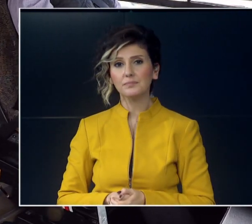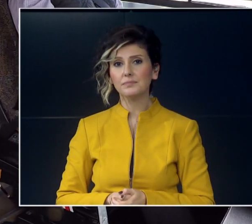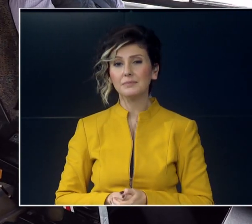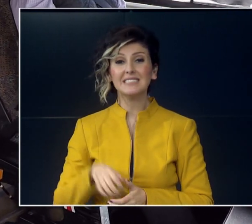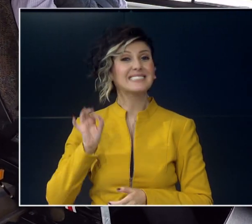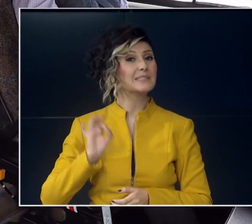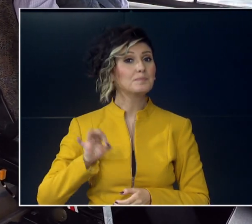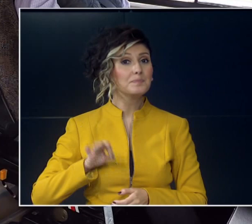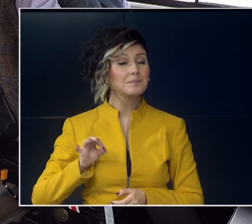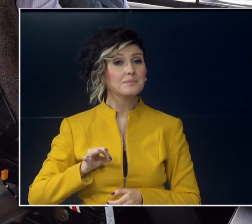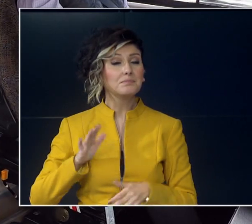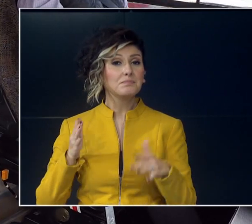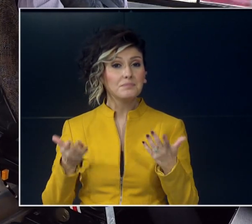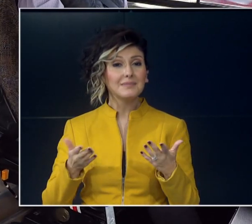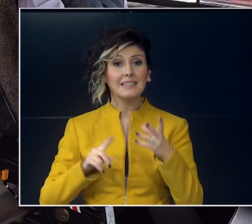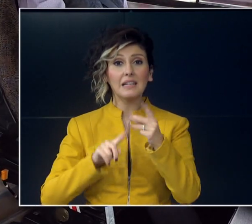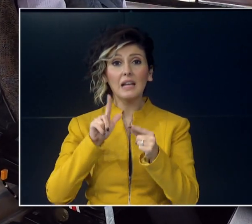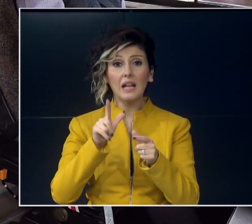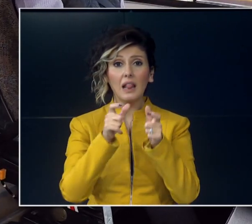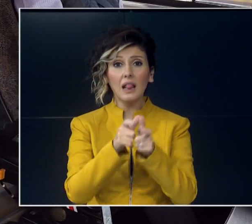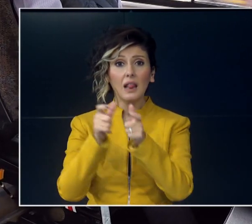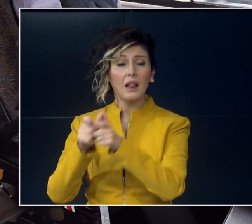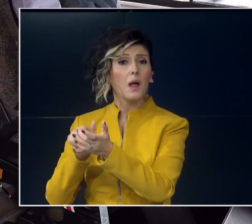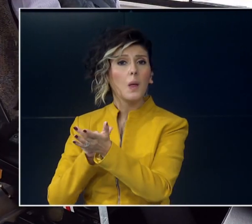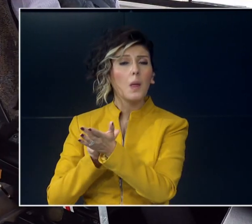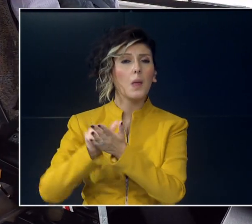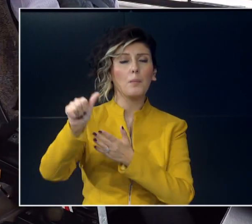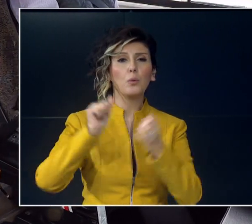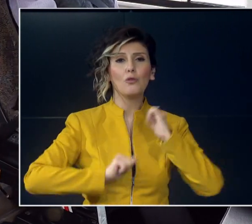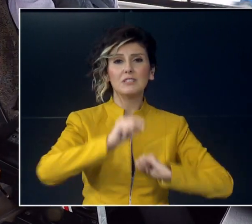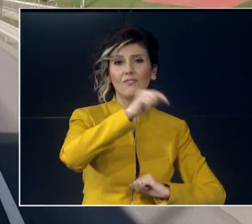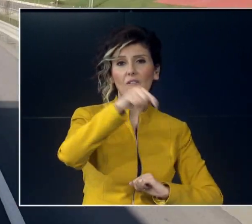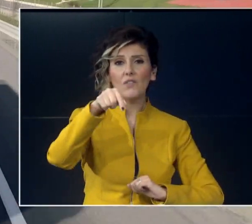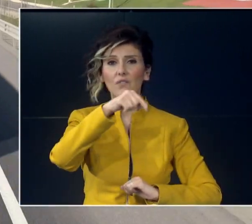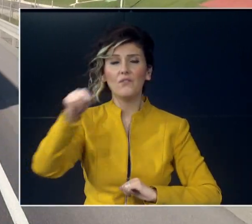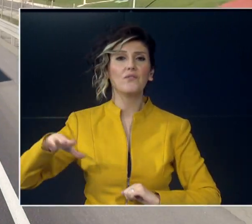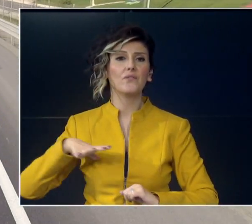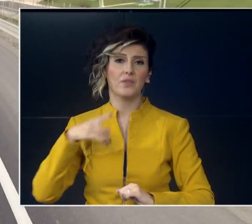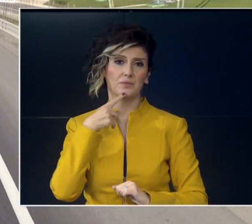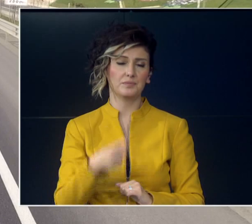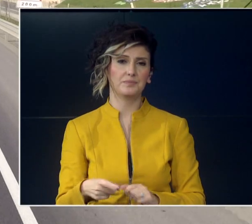Ama şimdi her ilimizde üniversite var. Evet.